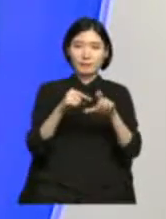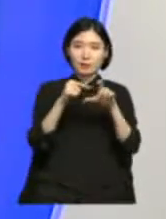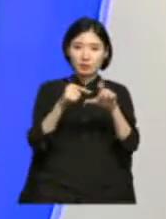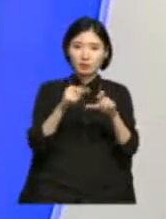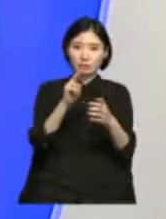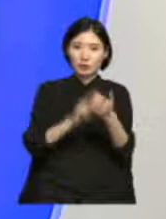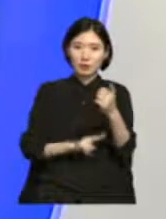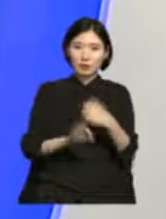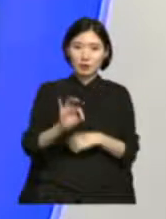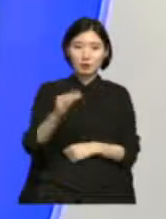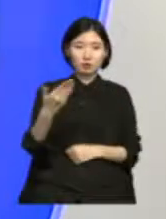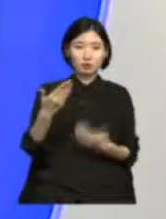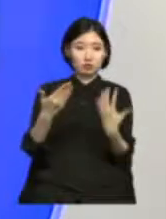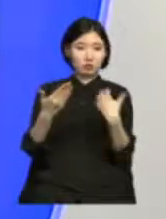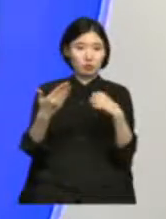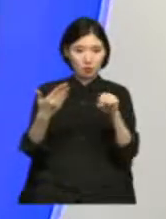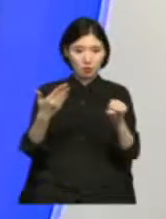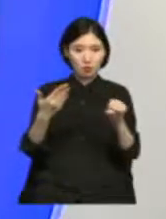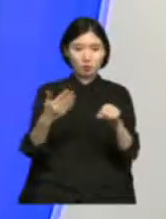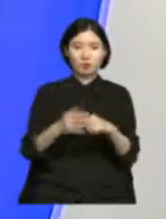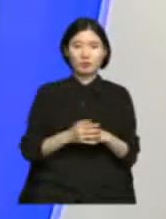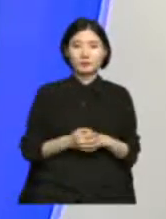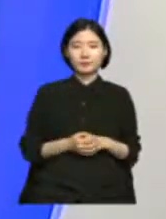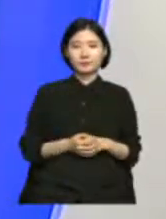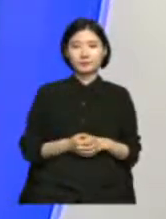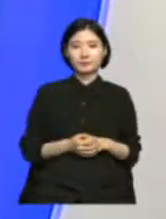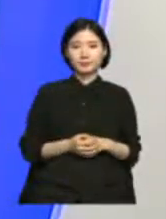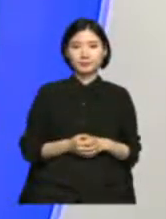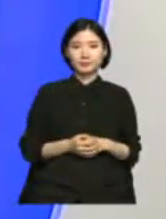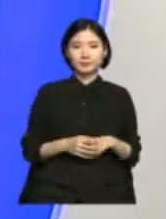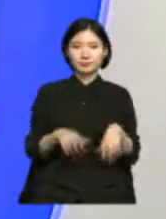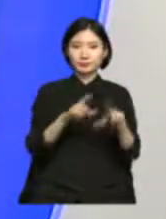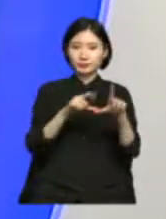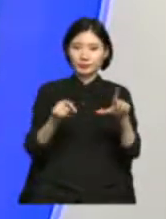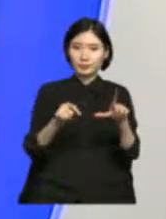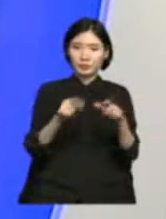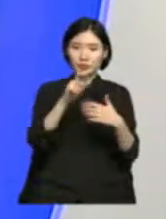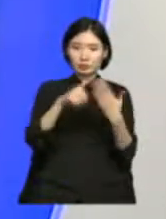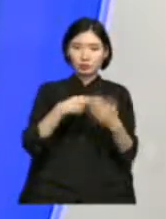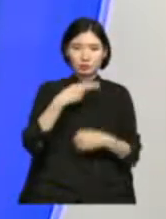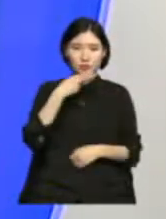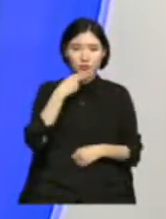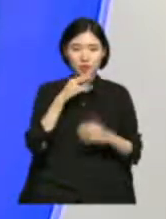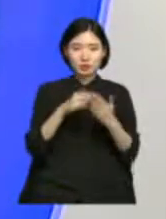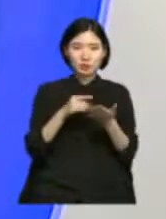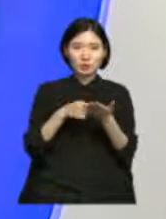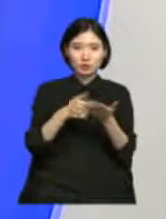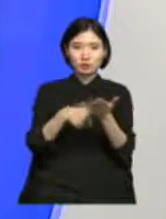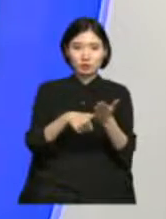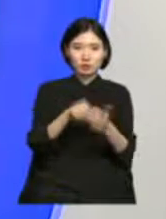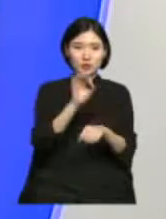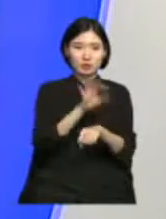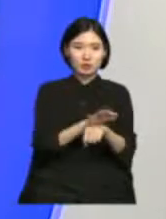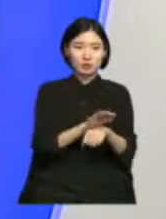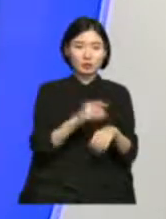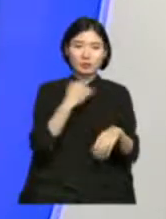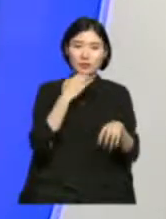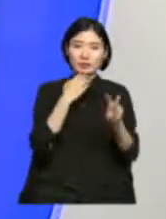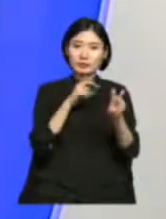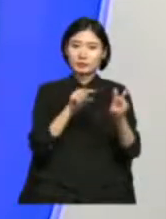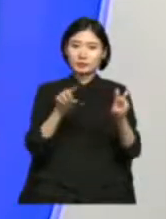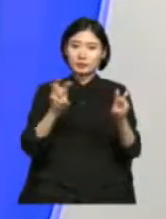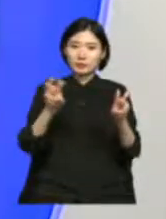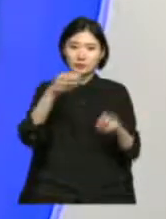분양가가 9억 원대에 육박하는 것으로 나타났습니다. 일각에선 무순위 청약 물량을 사들인 20대와 30대